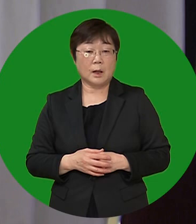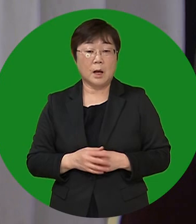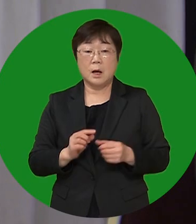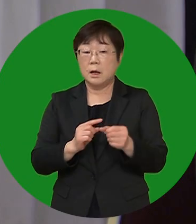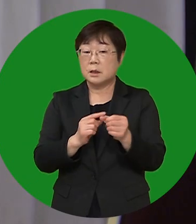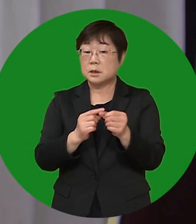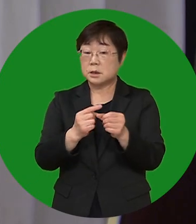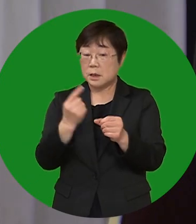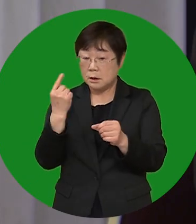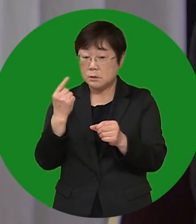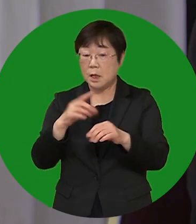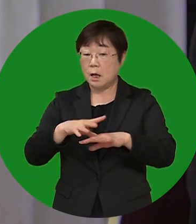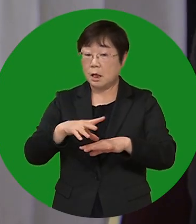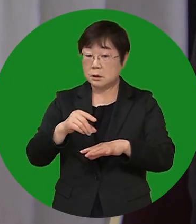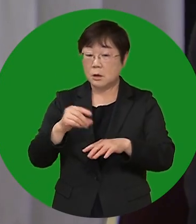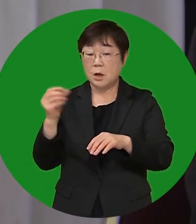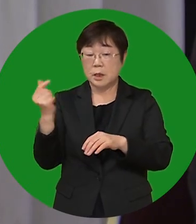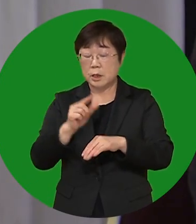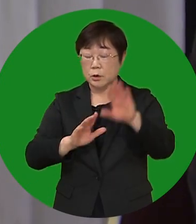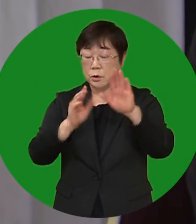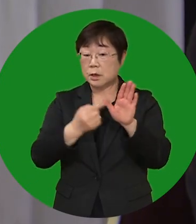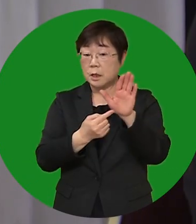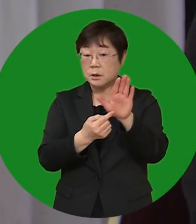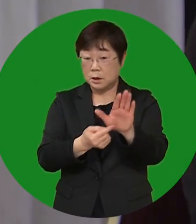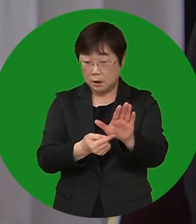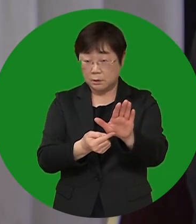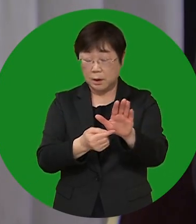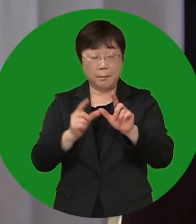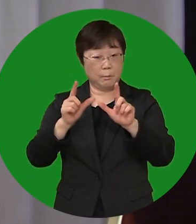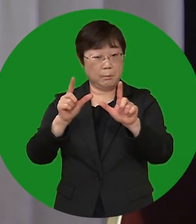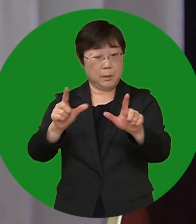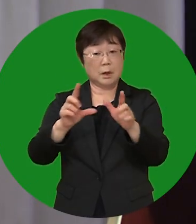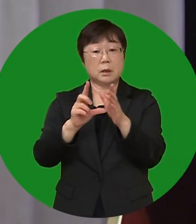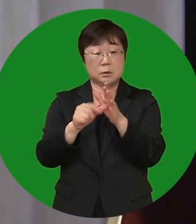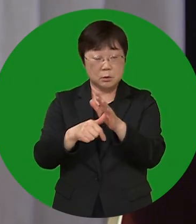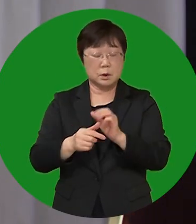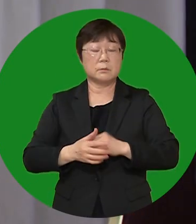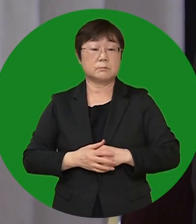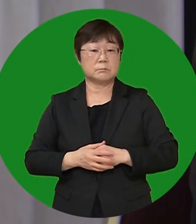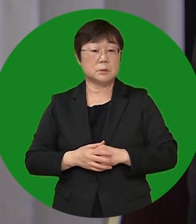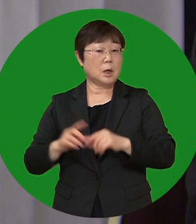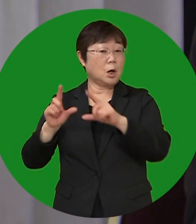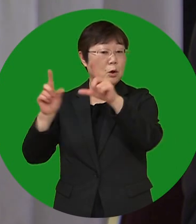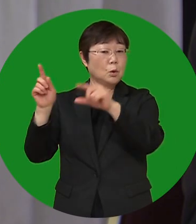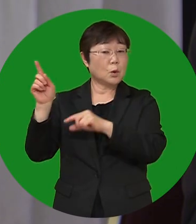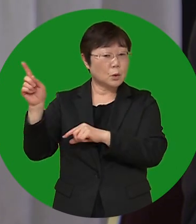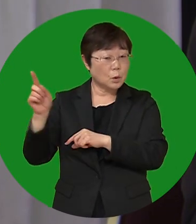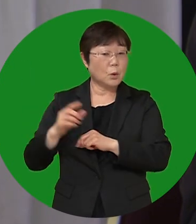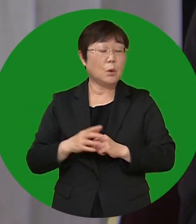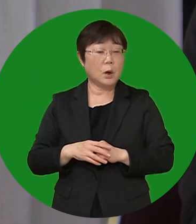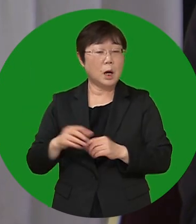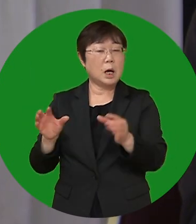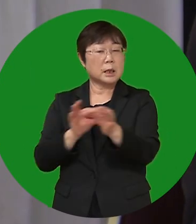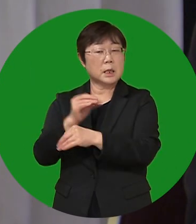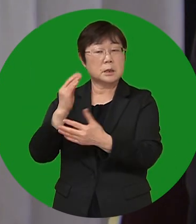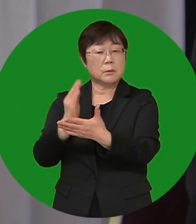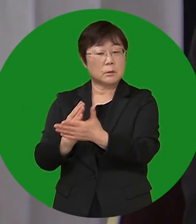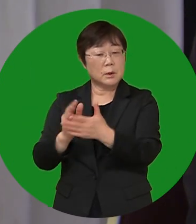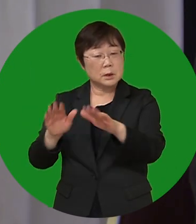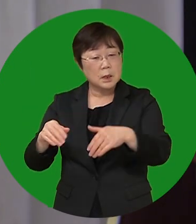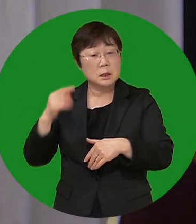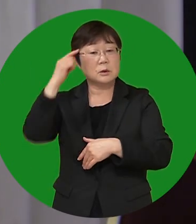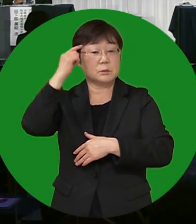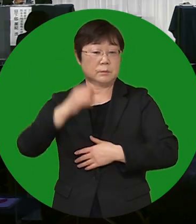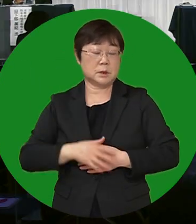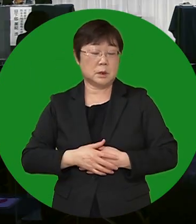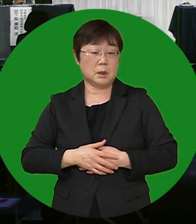実は昨年の最初の緊急事態宣言が発令されたときは東京やっぱり経済止まったなって感じが